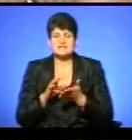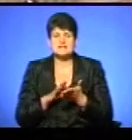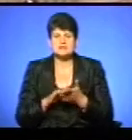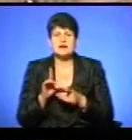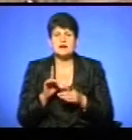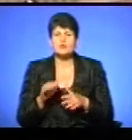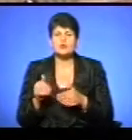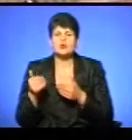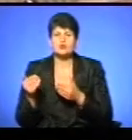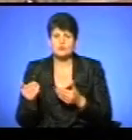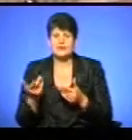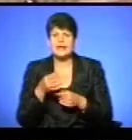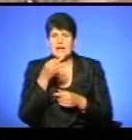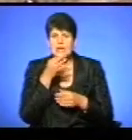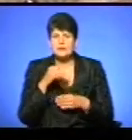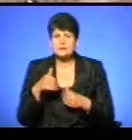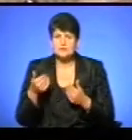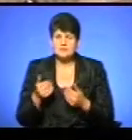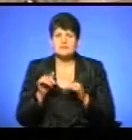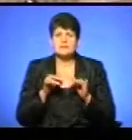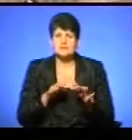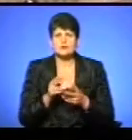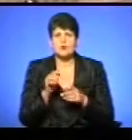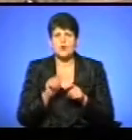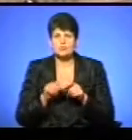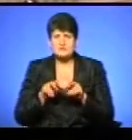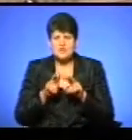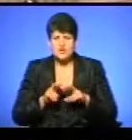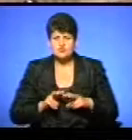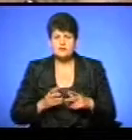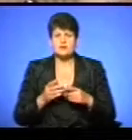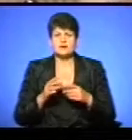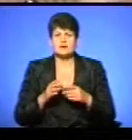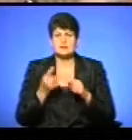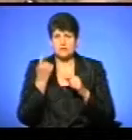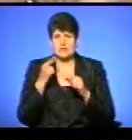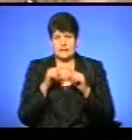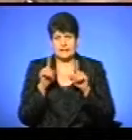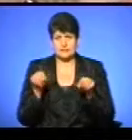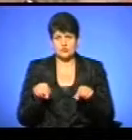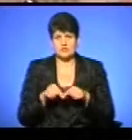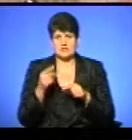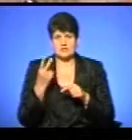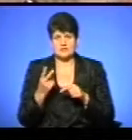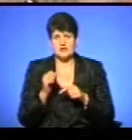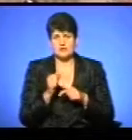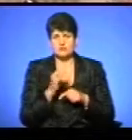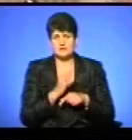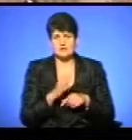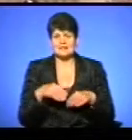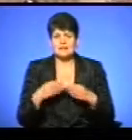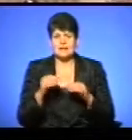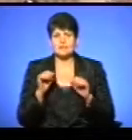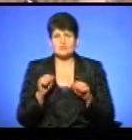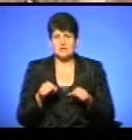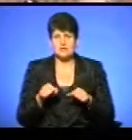лікар порекомендував, які ліки порекомендував, які дії, обстеження. Все один листочок на 2 сторінки формату А4 дає